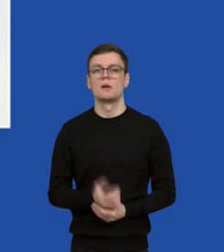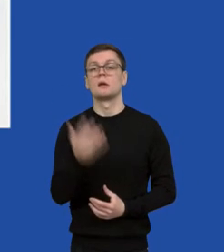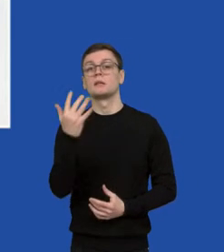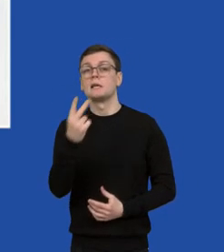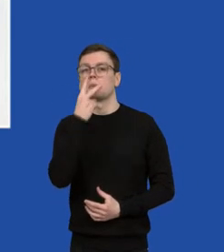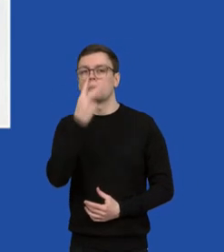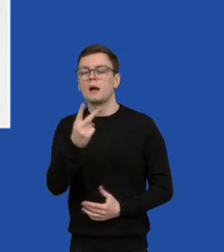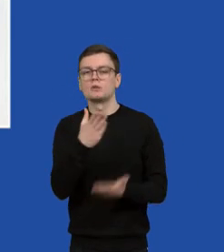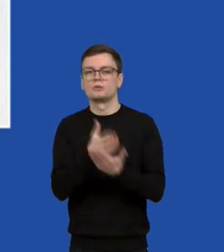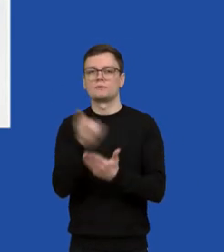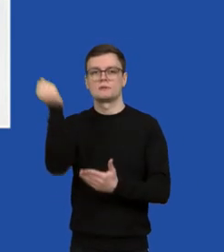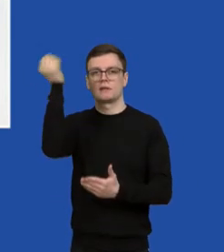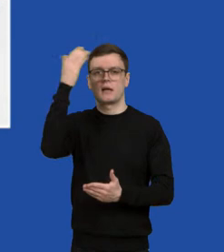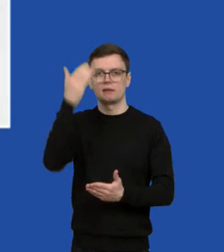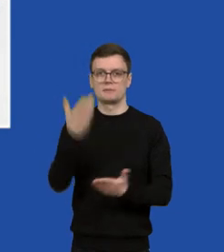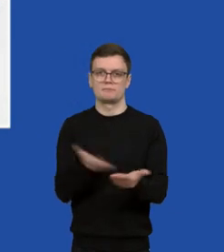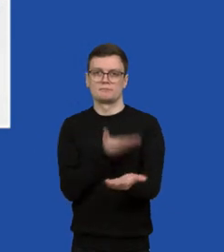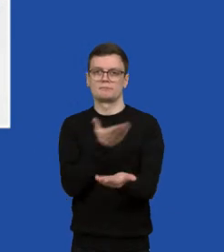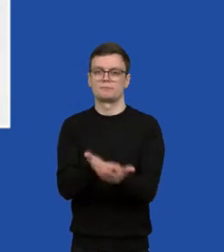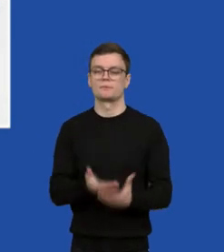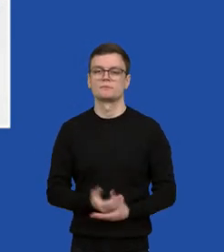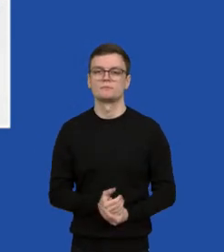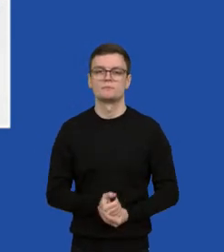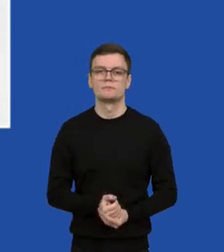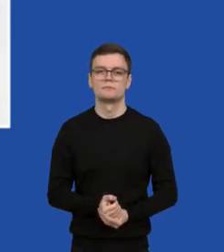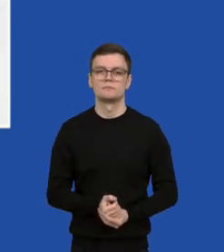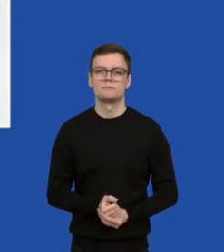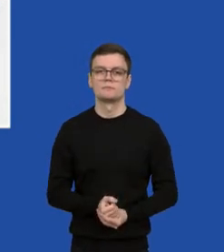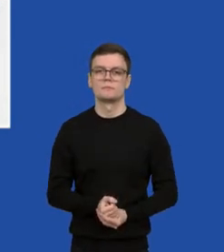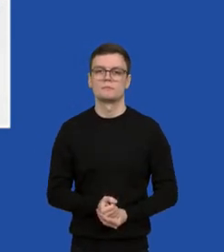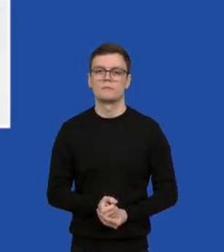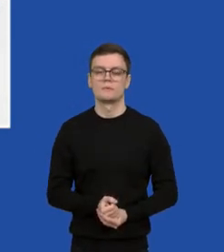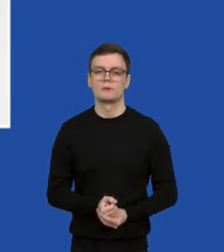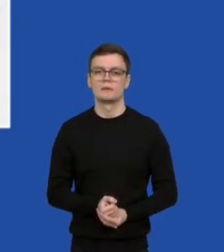matote skaidrėje. Dabar kalbant apie